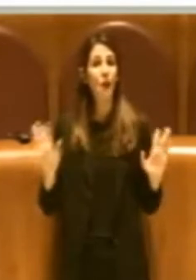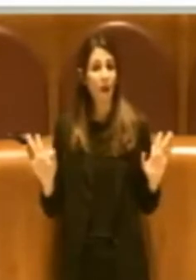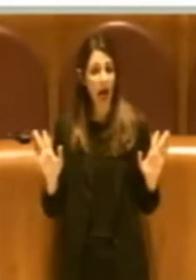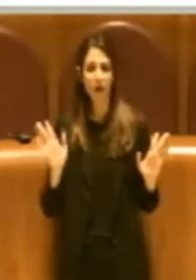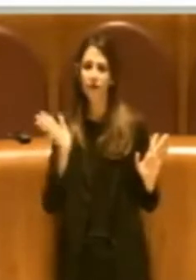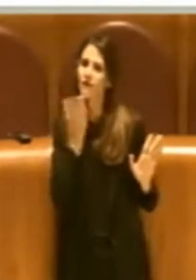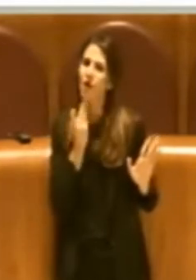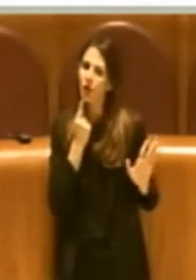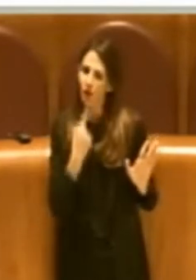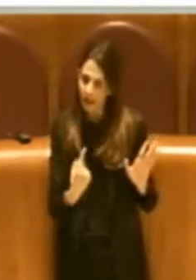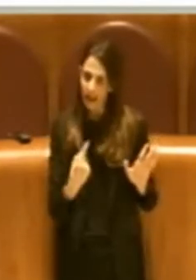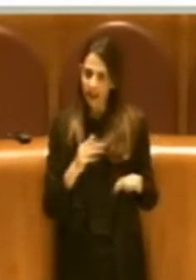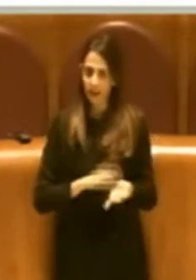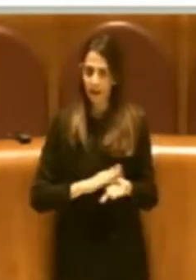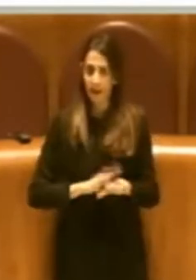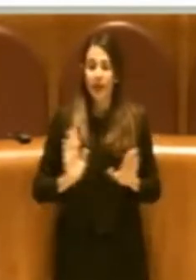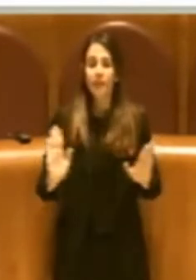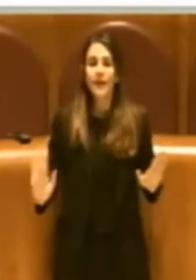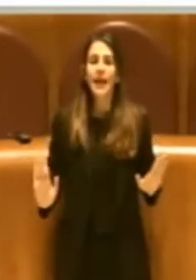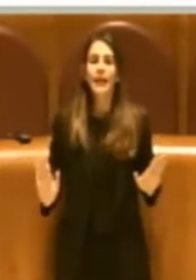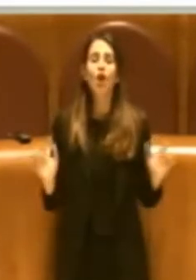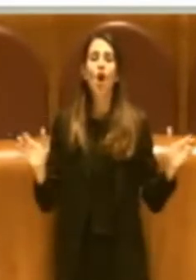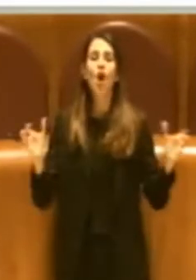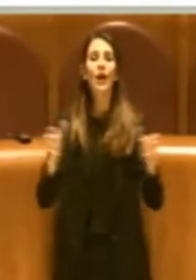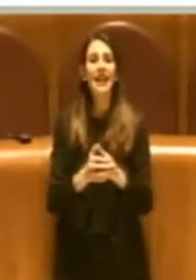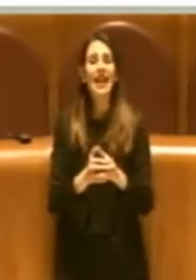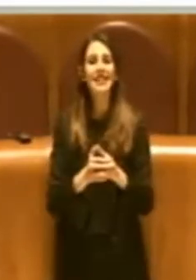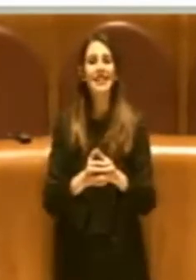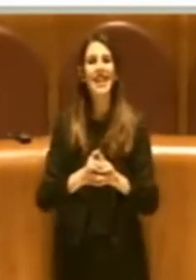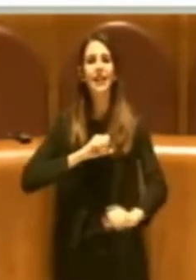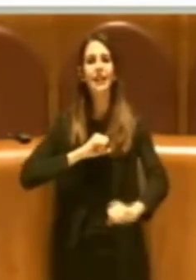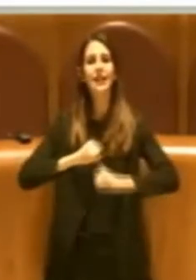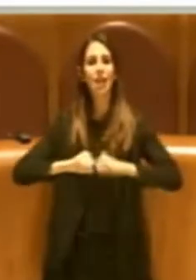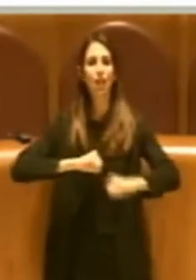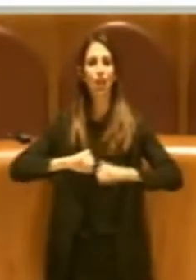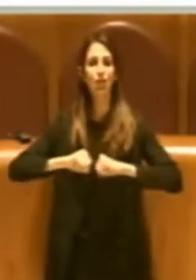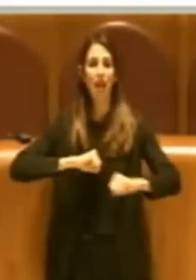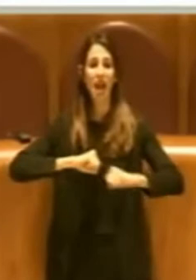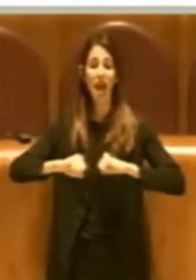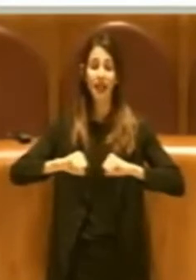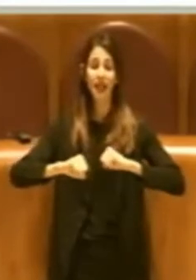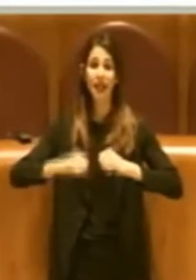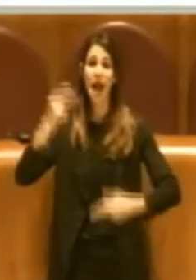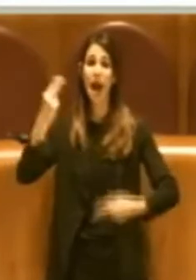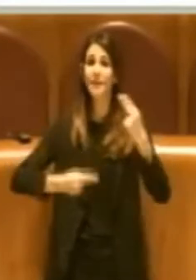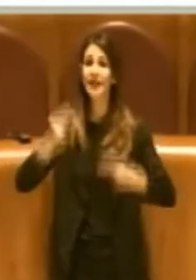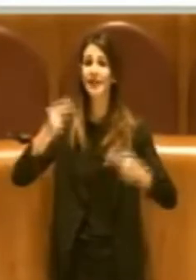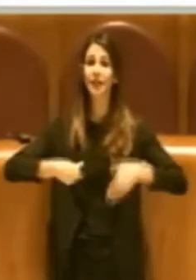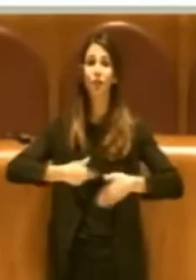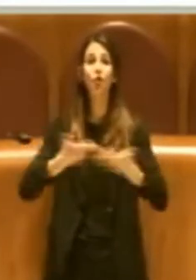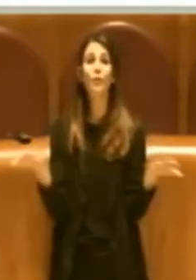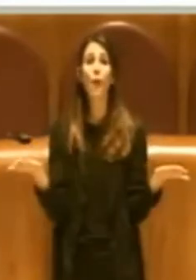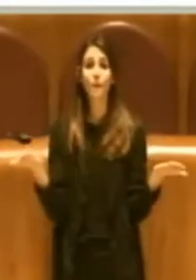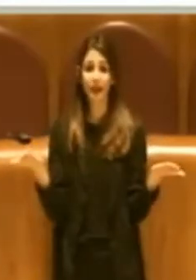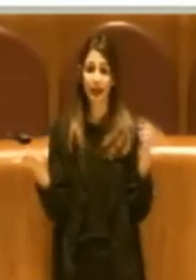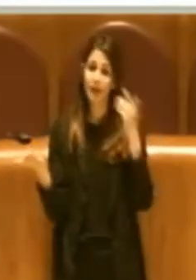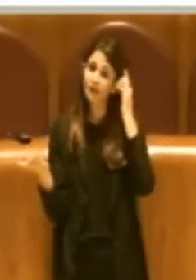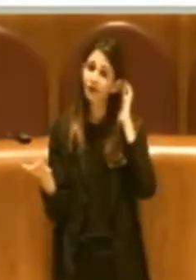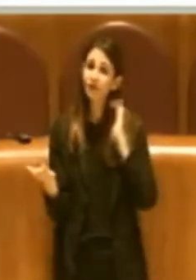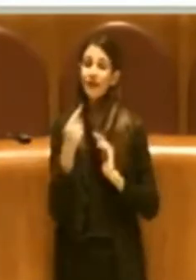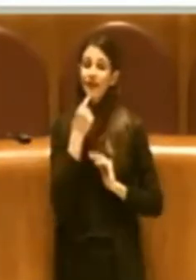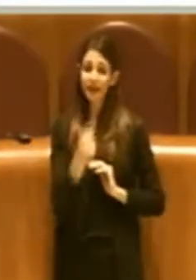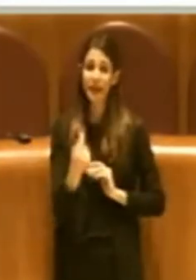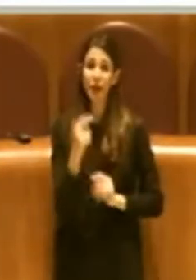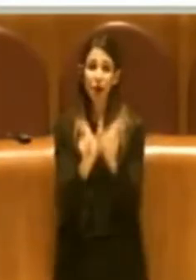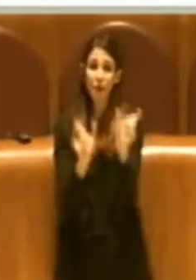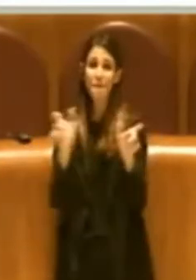dire, di quello che è la classe dirigente della pubblica amministrazione e, dico parole